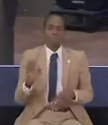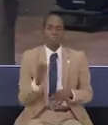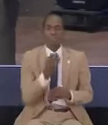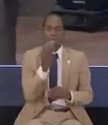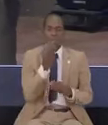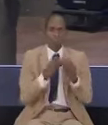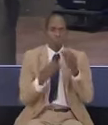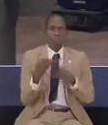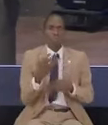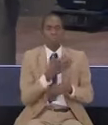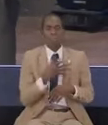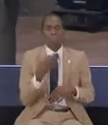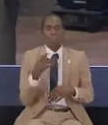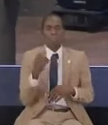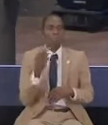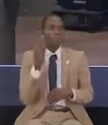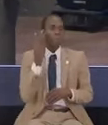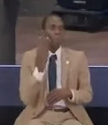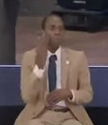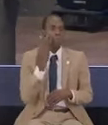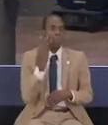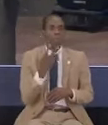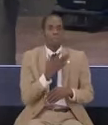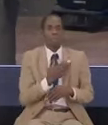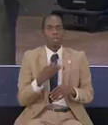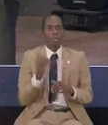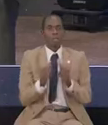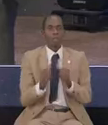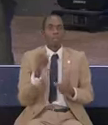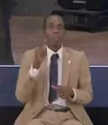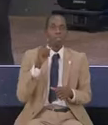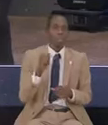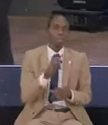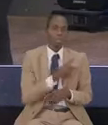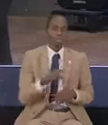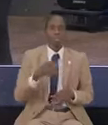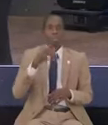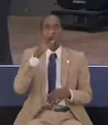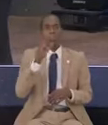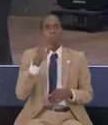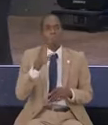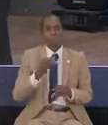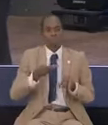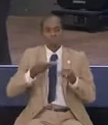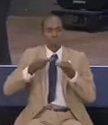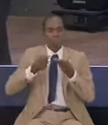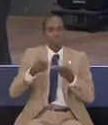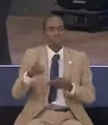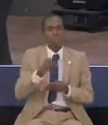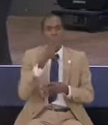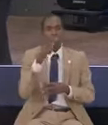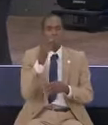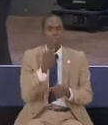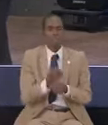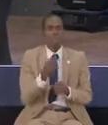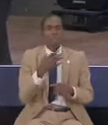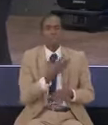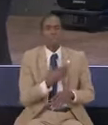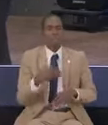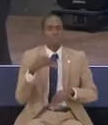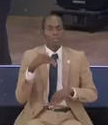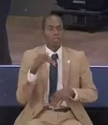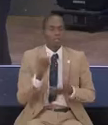sa table et je vais donne-t-il buvait volant les élever pendant trois